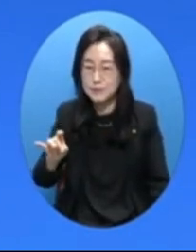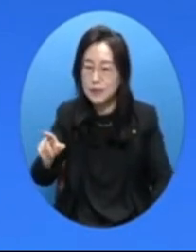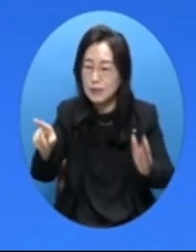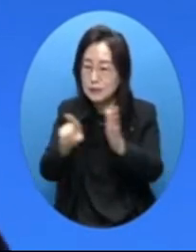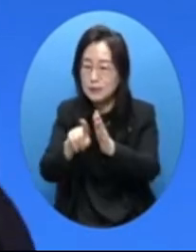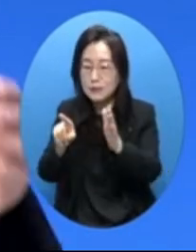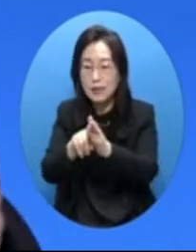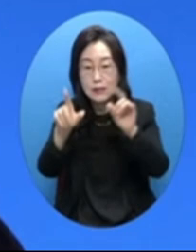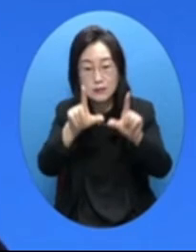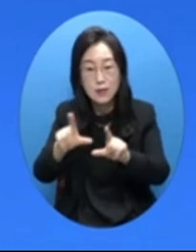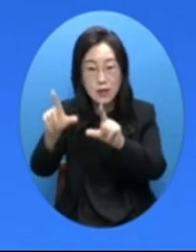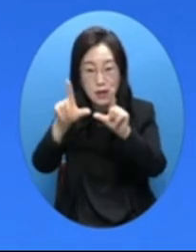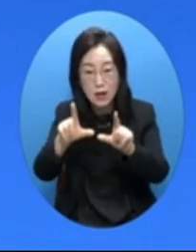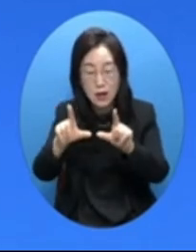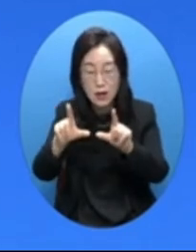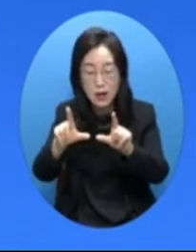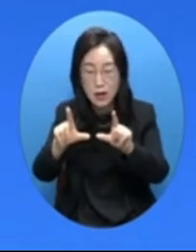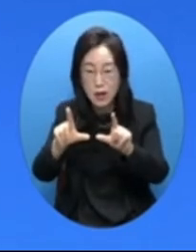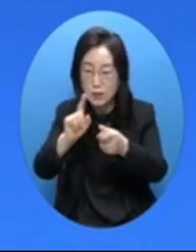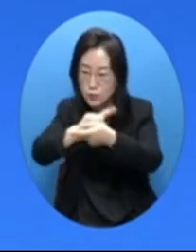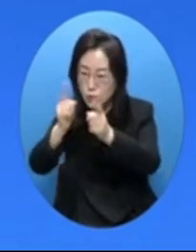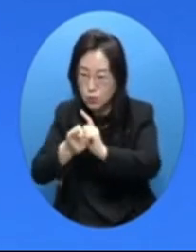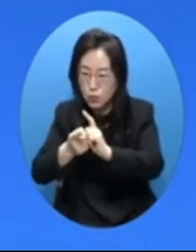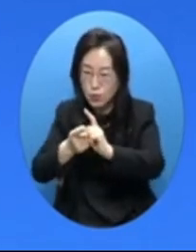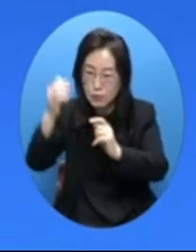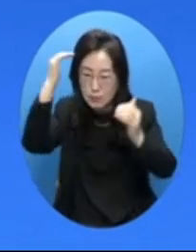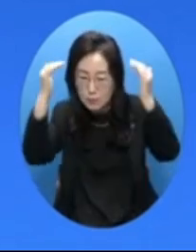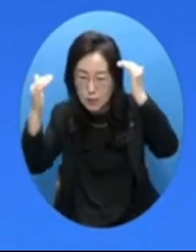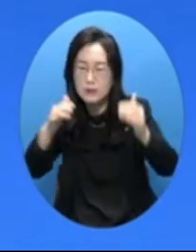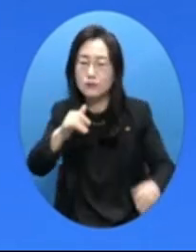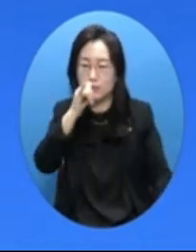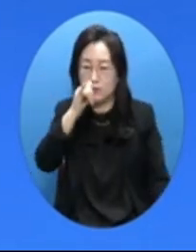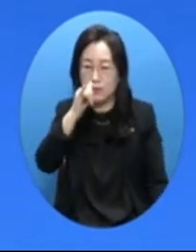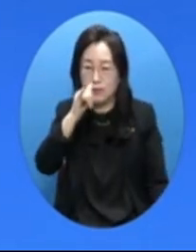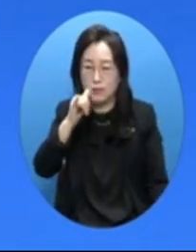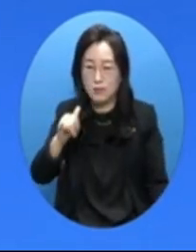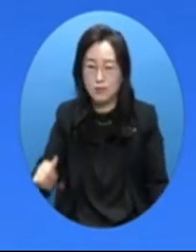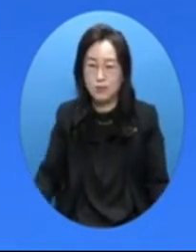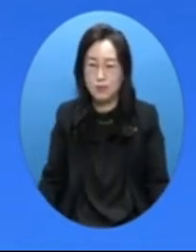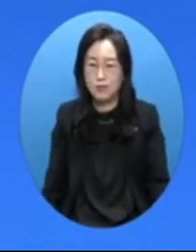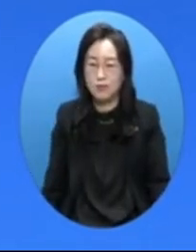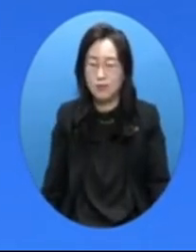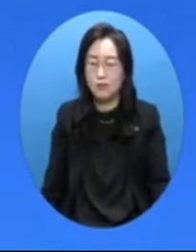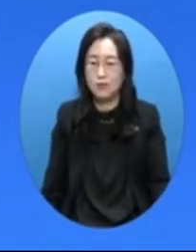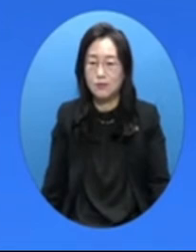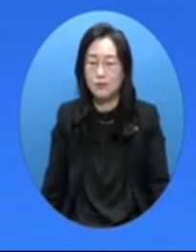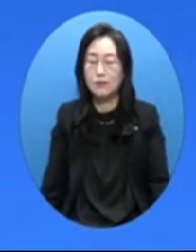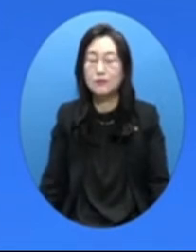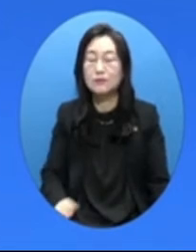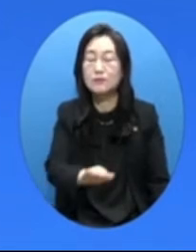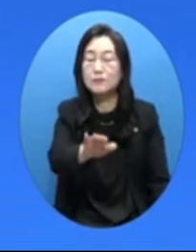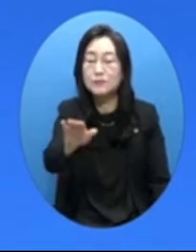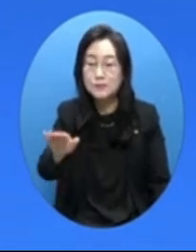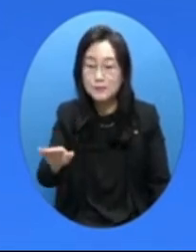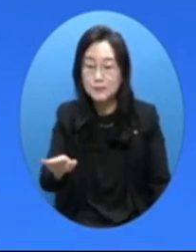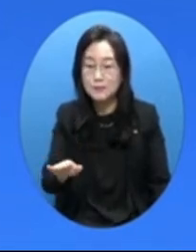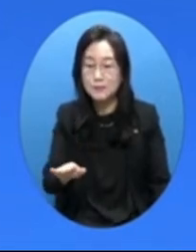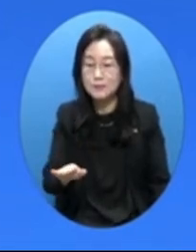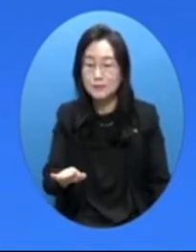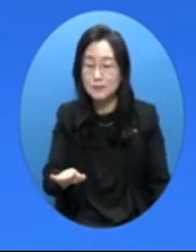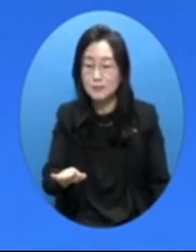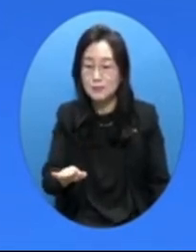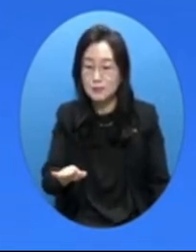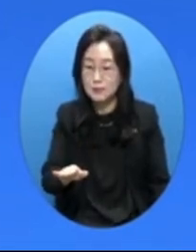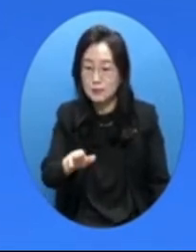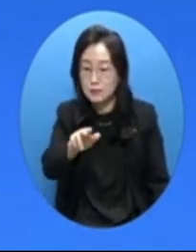신앙생활하면서도 믿는 사람들 가운데 내게 여리고 오르다가 오는 사람들이 있습니다 그때 여러분 그